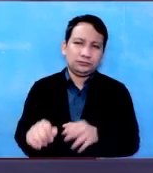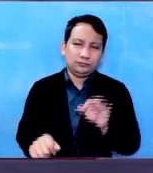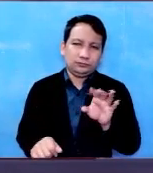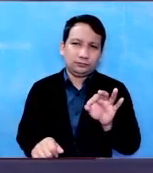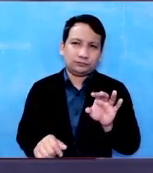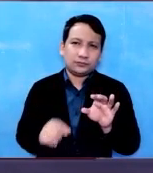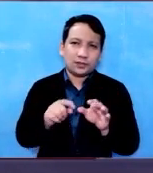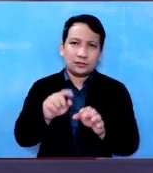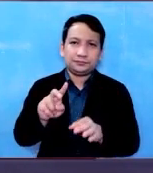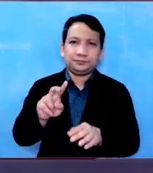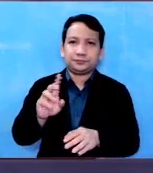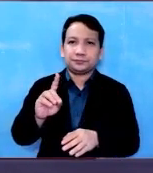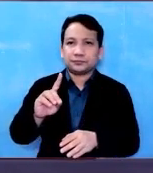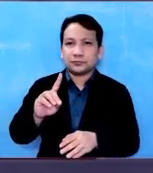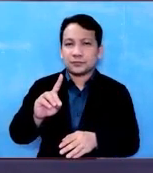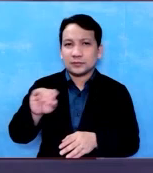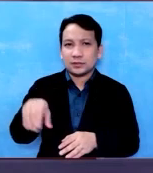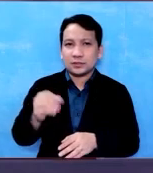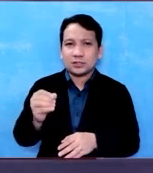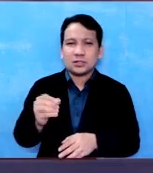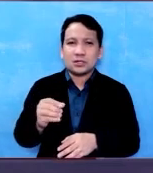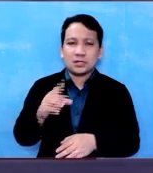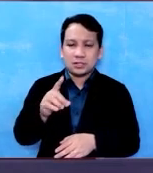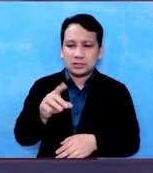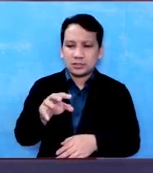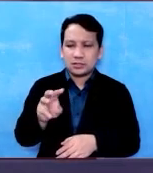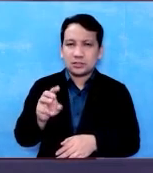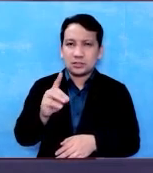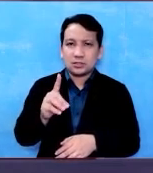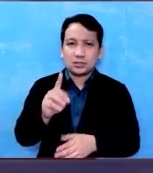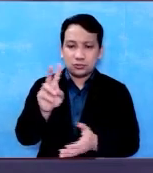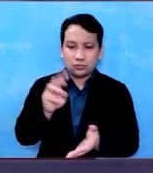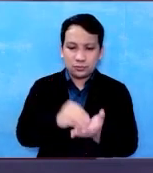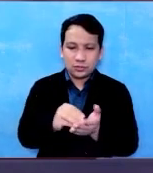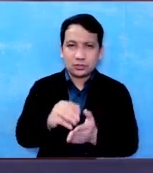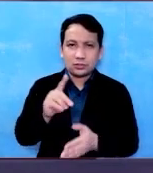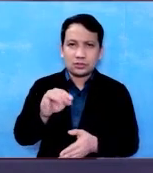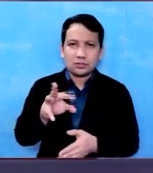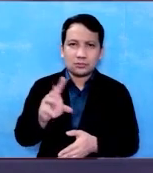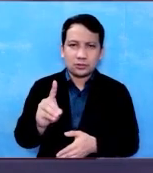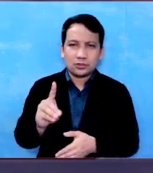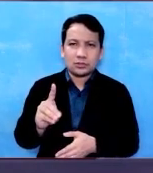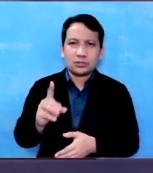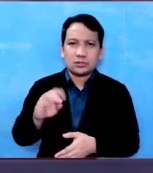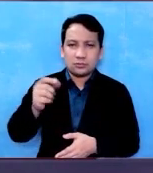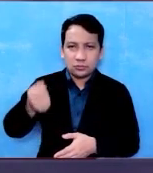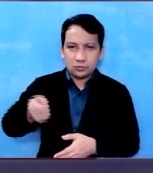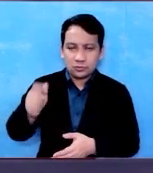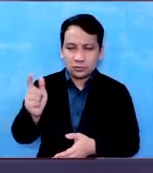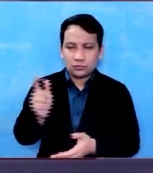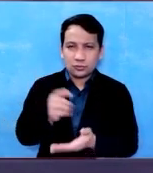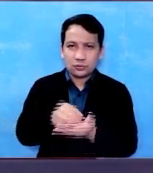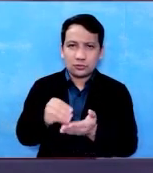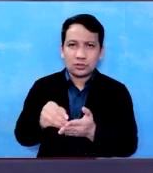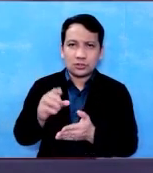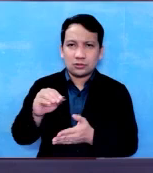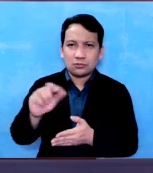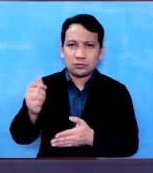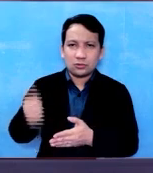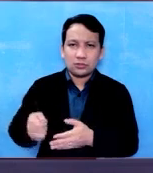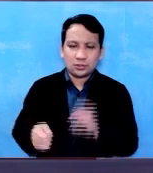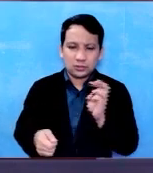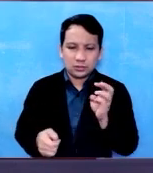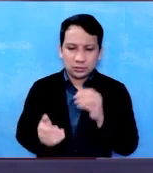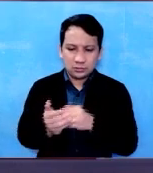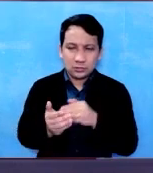million pesos sa Department of Justice, 2 million pesos sa DSWD, 20 million pesos sa Ombudsman, at 6 million pesos